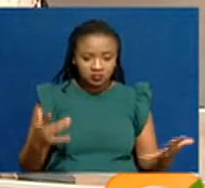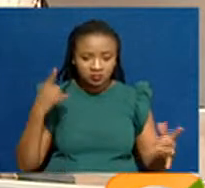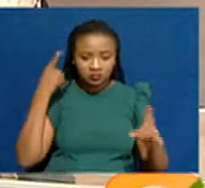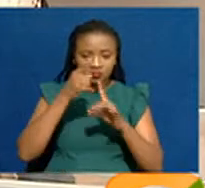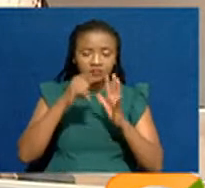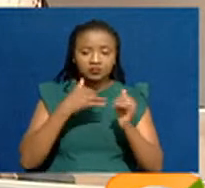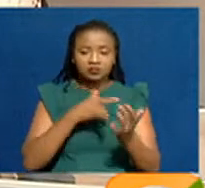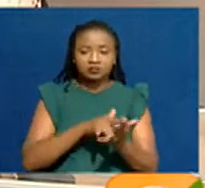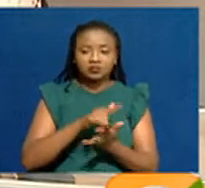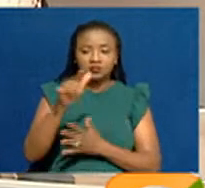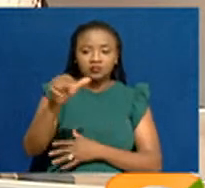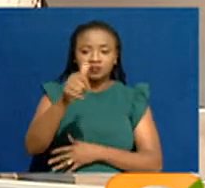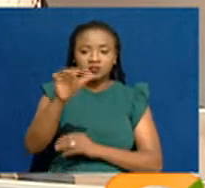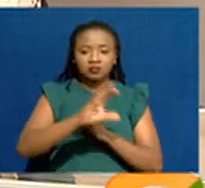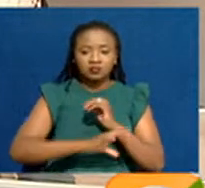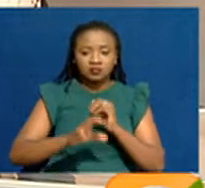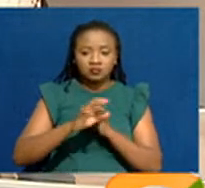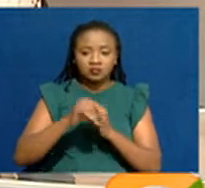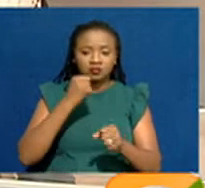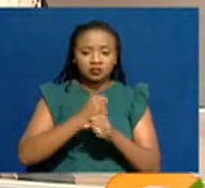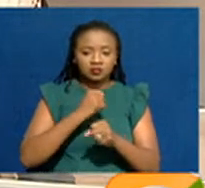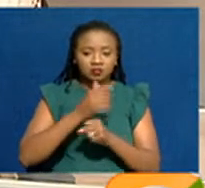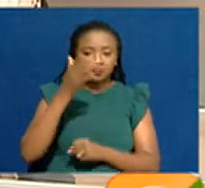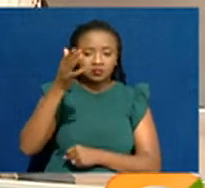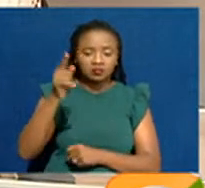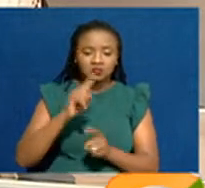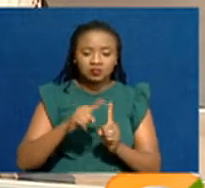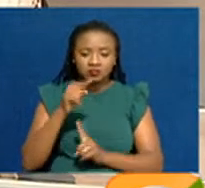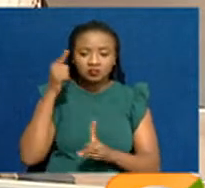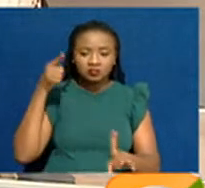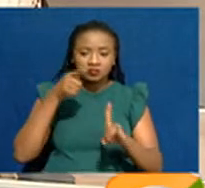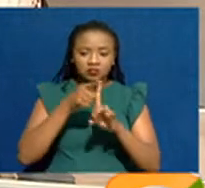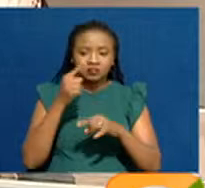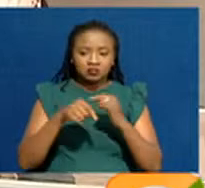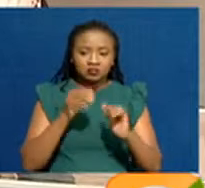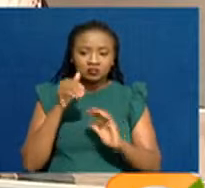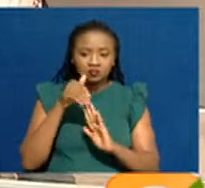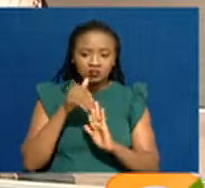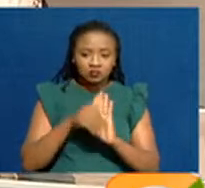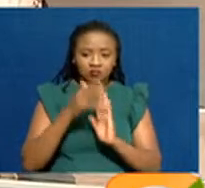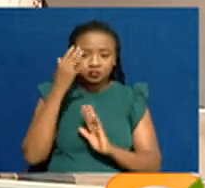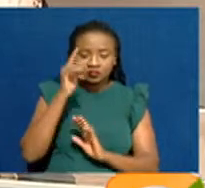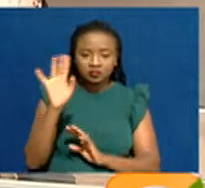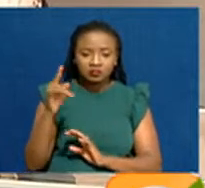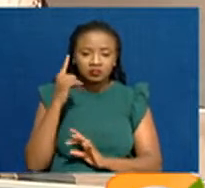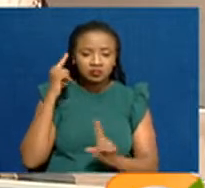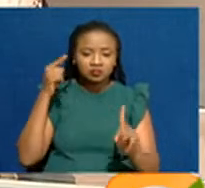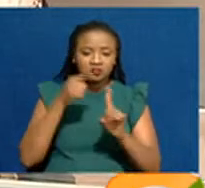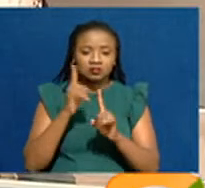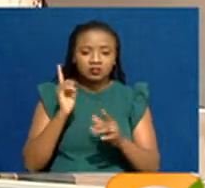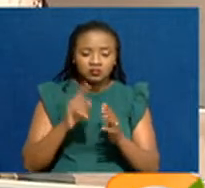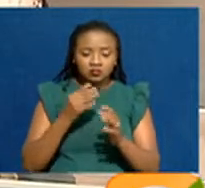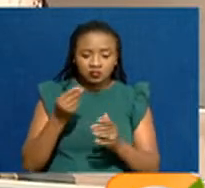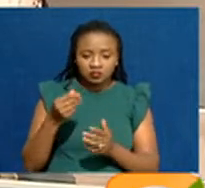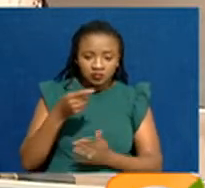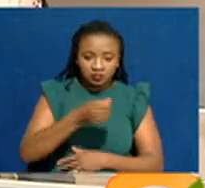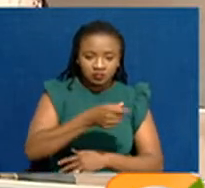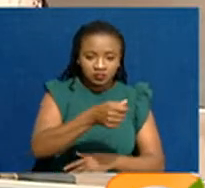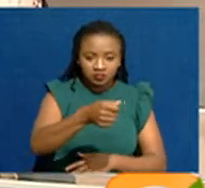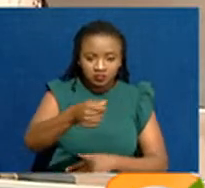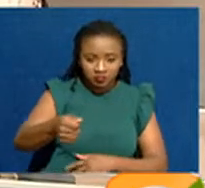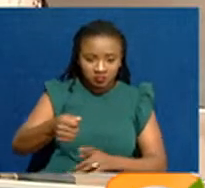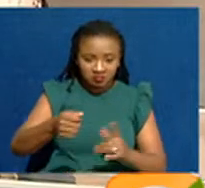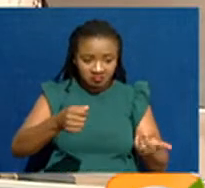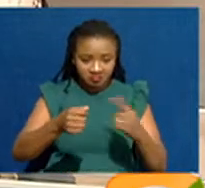ughaibuni, kufanya kazi, yanazidi kufifia, huku ndoto ya kurejeshewa pesa wanazodai kulipa kwa kampuni ya First Choice ikionekana